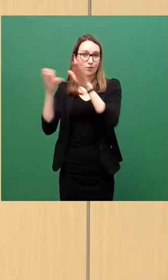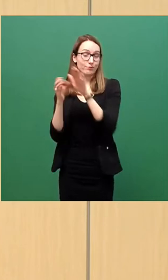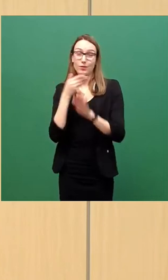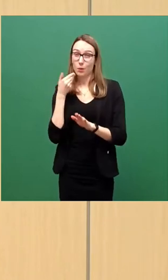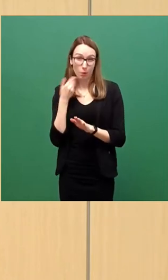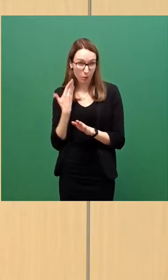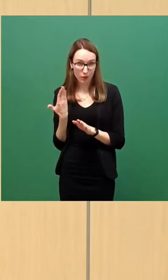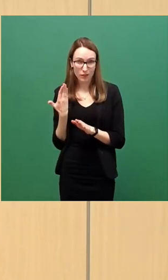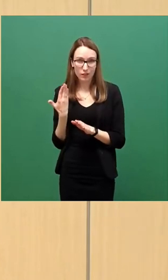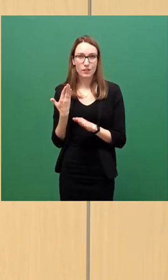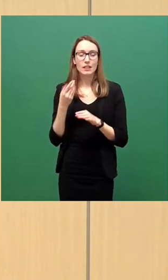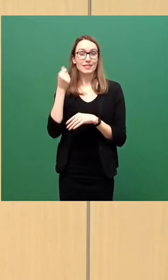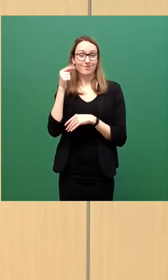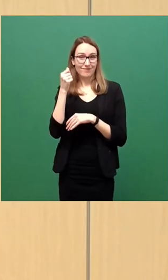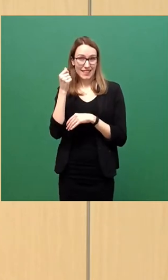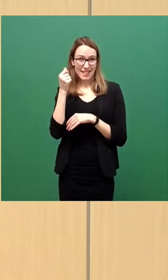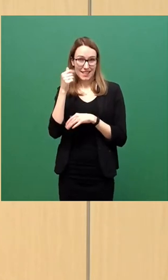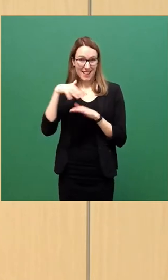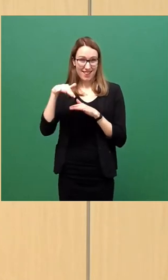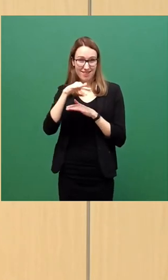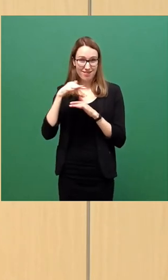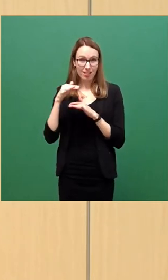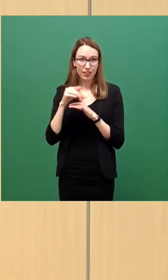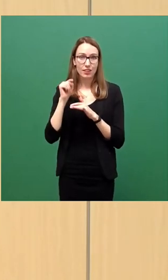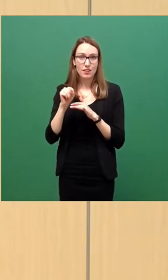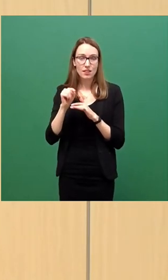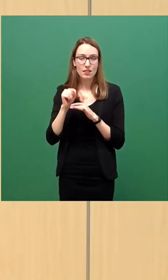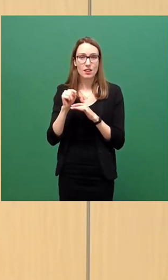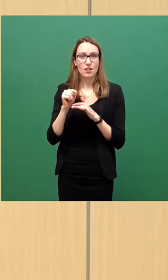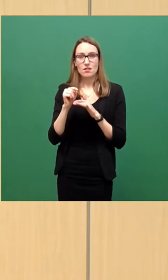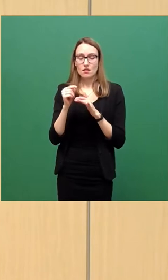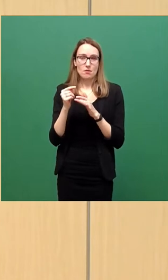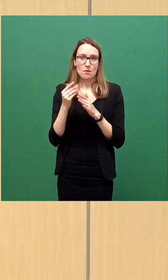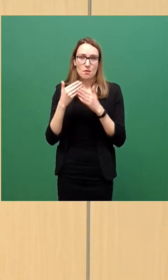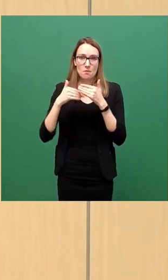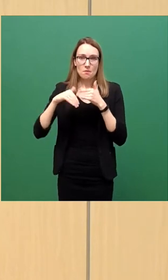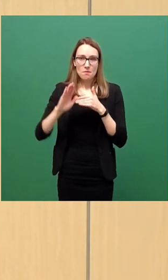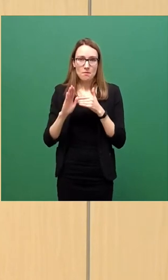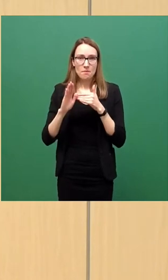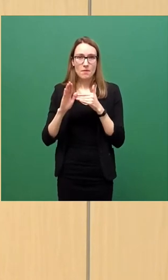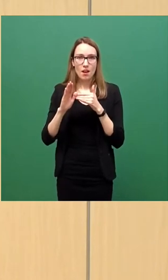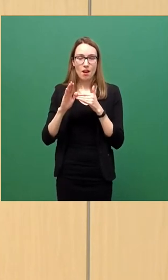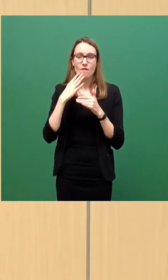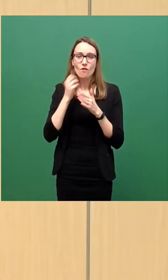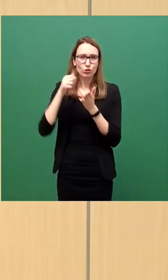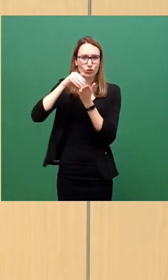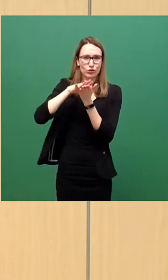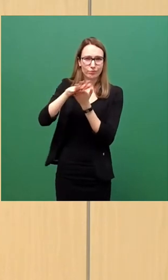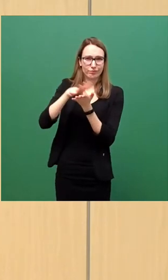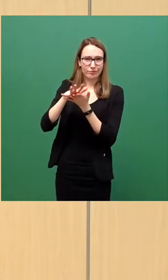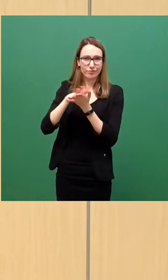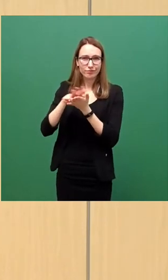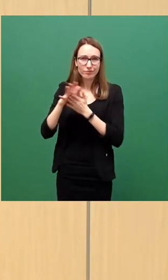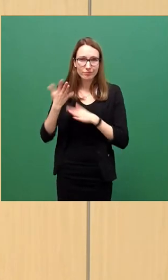Wir reden hier über Geld, über ein wachsendes Defizit der DVB und jetzt wollen sie noch mehr Geld ausgeben. Jetzt stellen Sie sich mal andersrum die Frage,